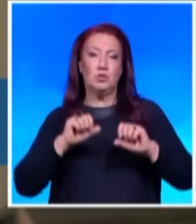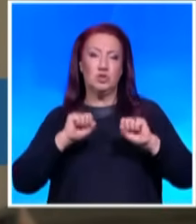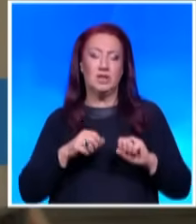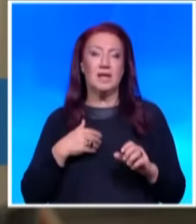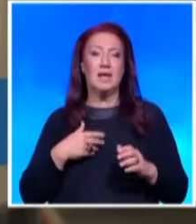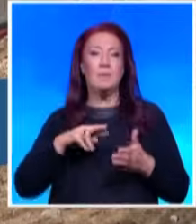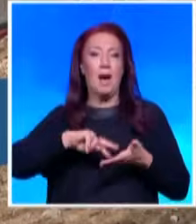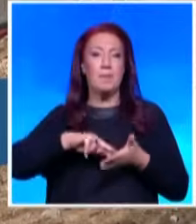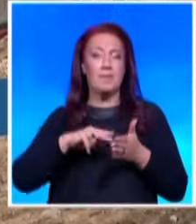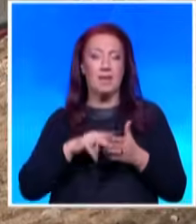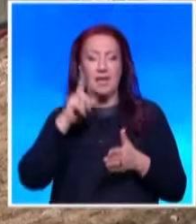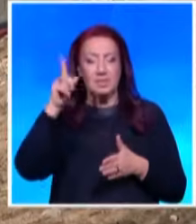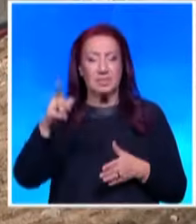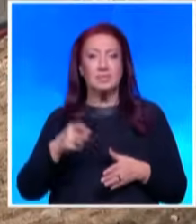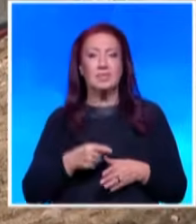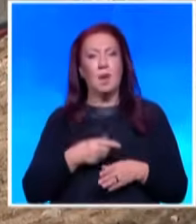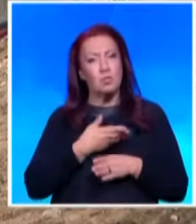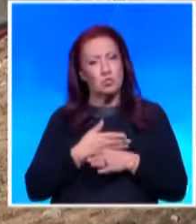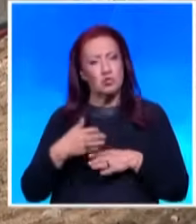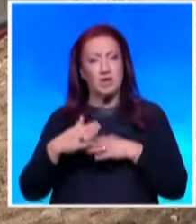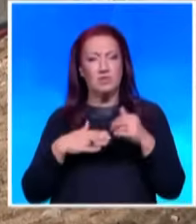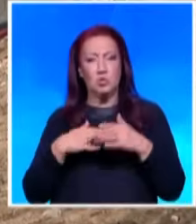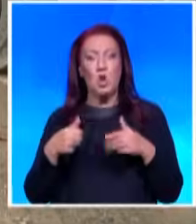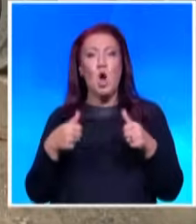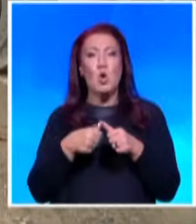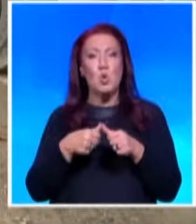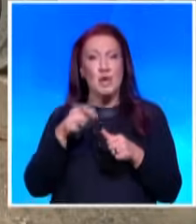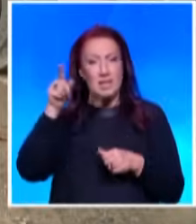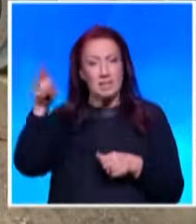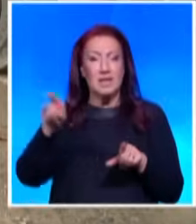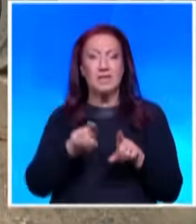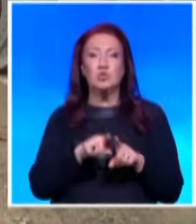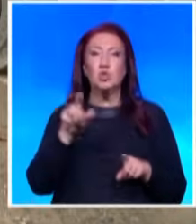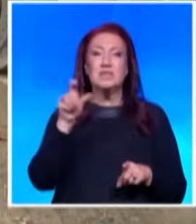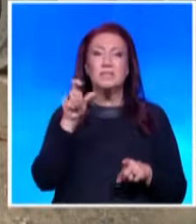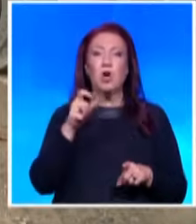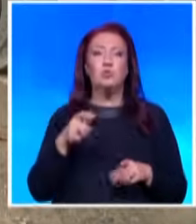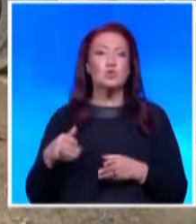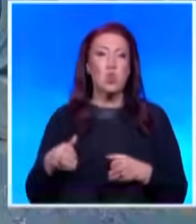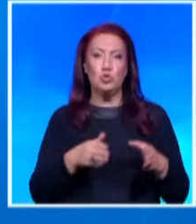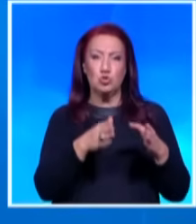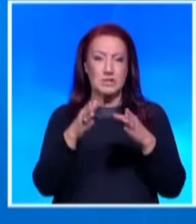разширение на метрото в Люлин, както и Симеоновско шосе. За BTV новините, Габриела Керамечийска.